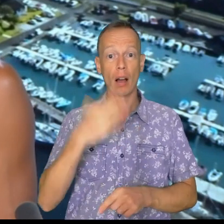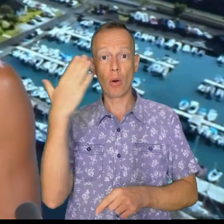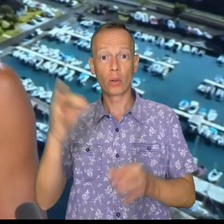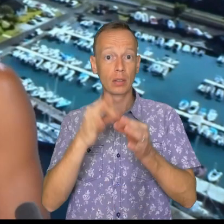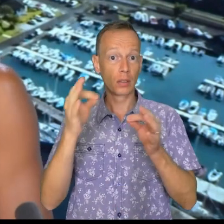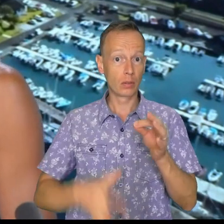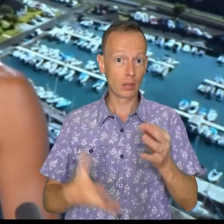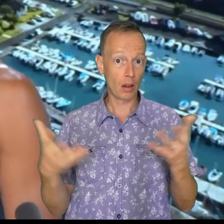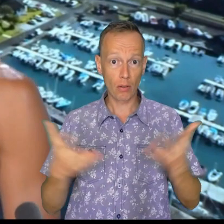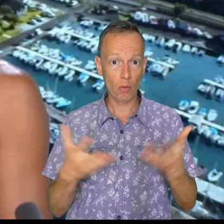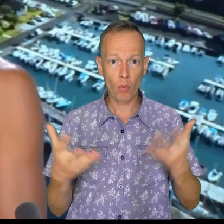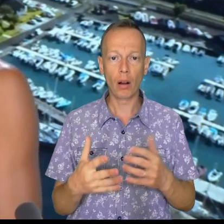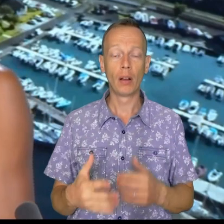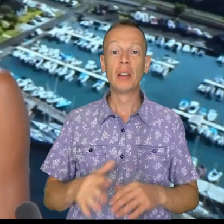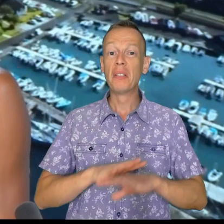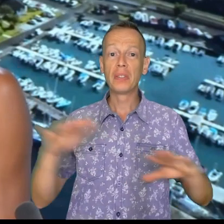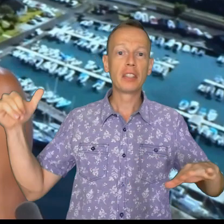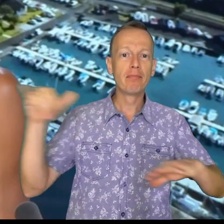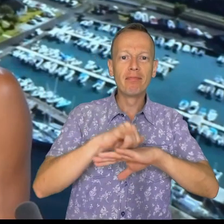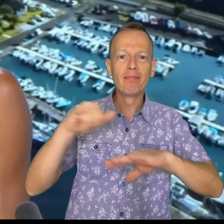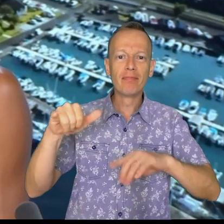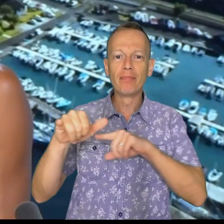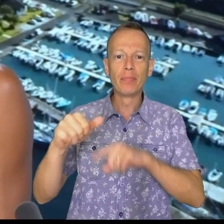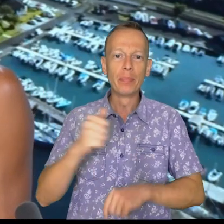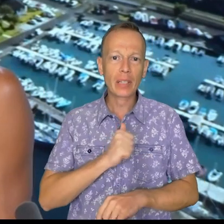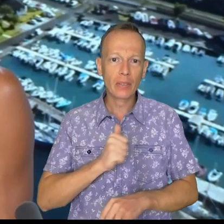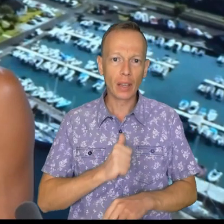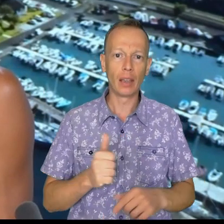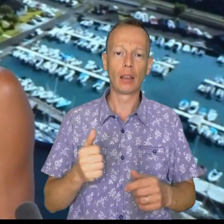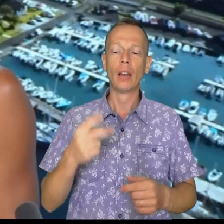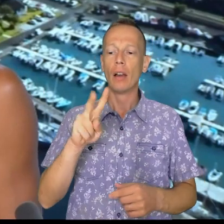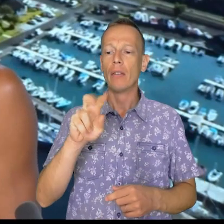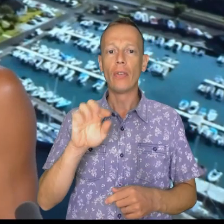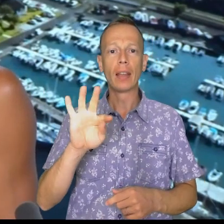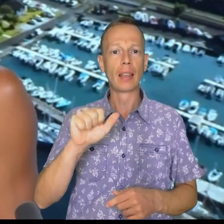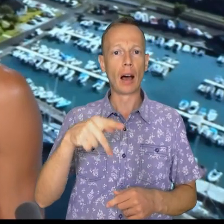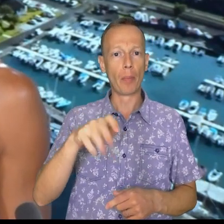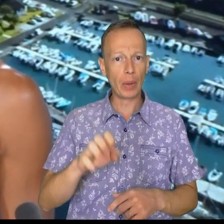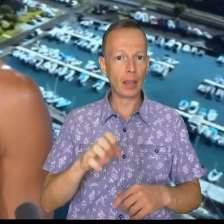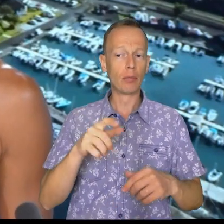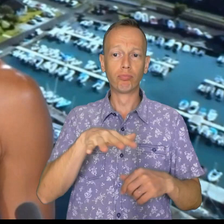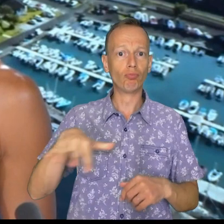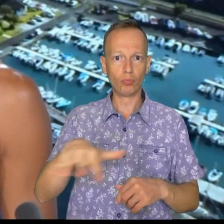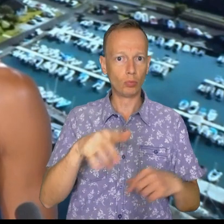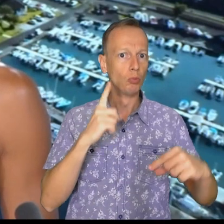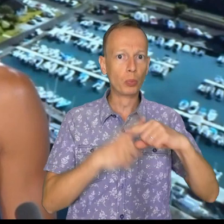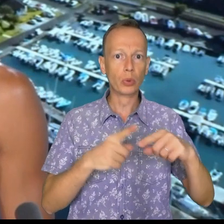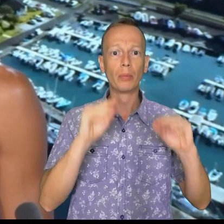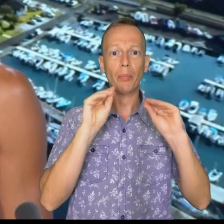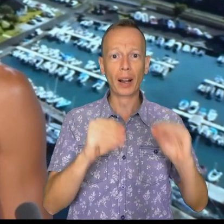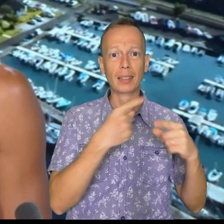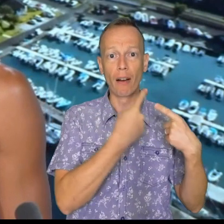également, il n'y a plus de jets privés à Veitapé et partout sur l'île. Les commerces ferment les uns